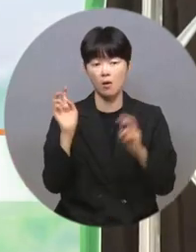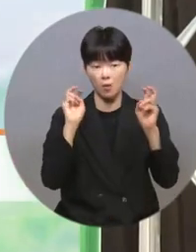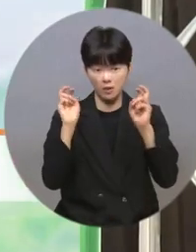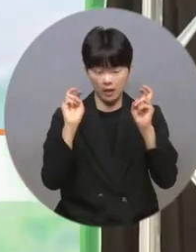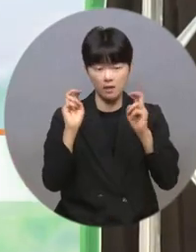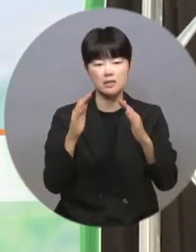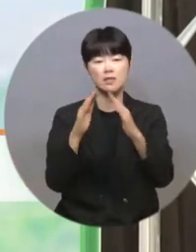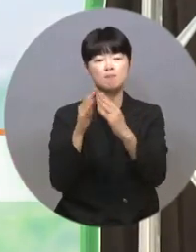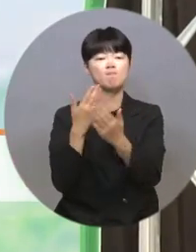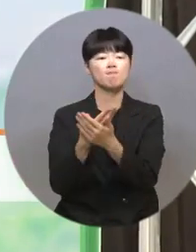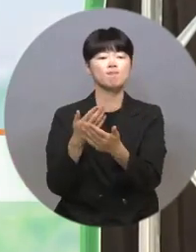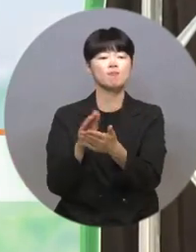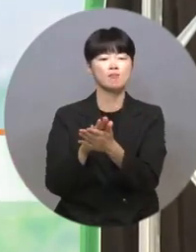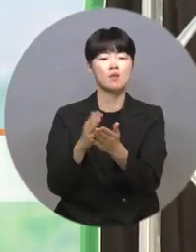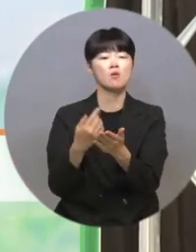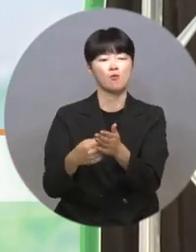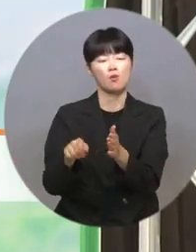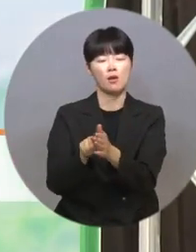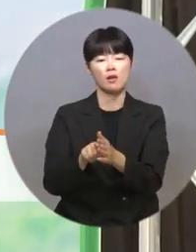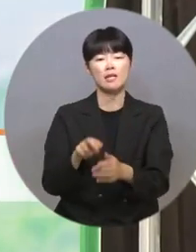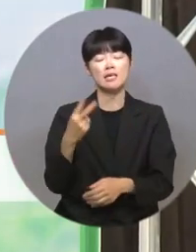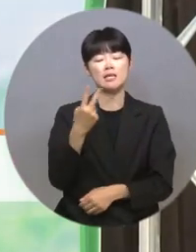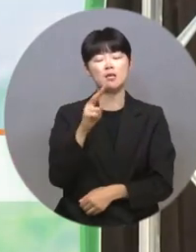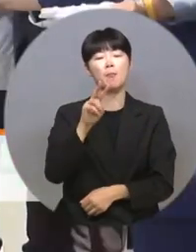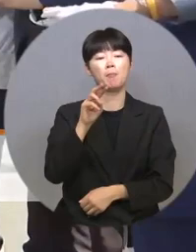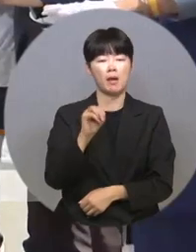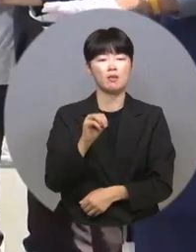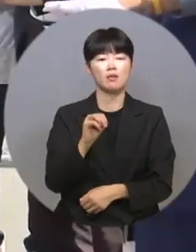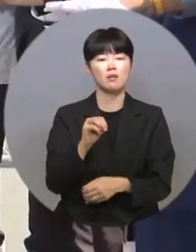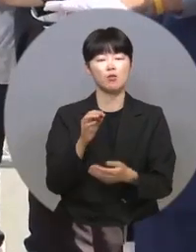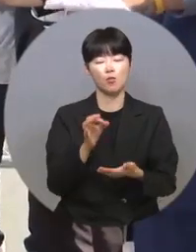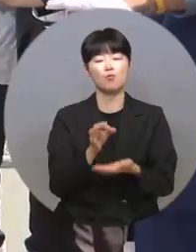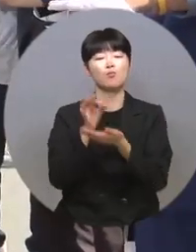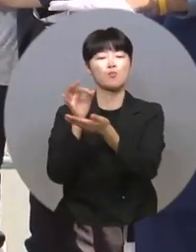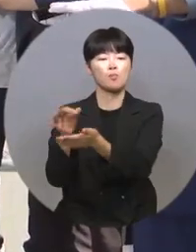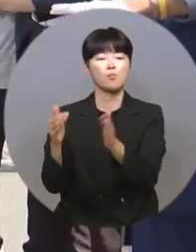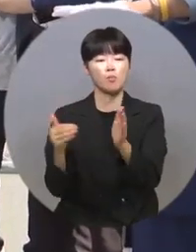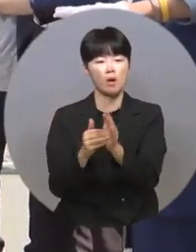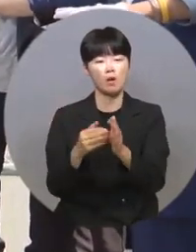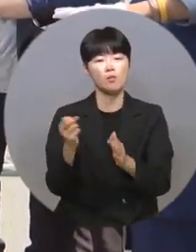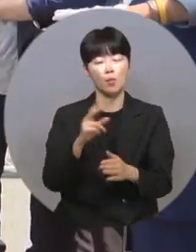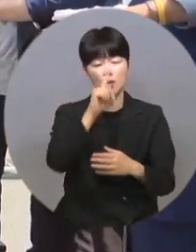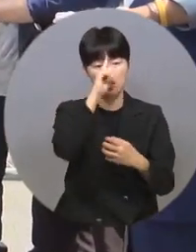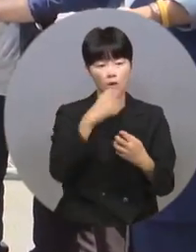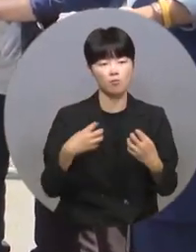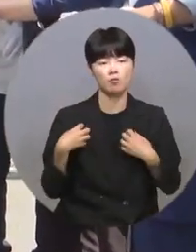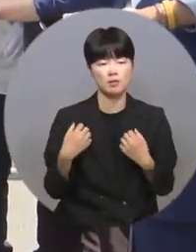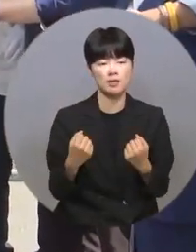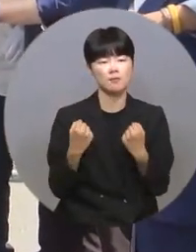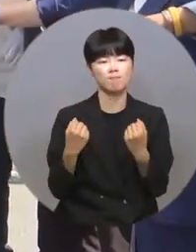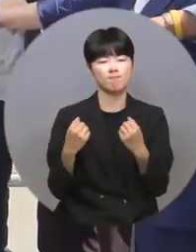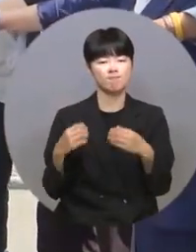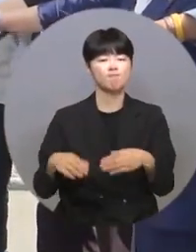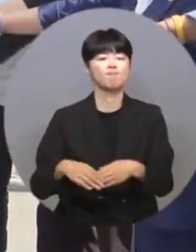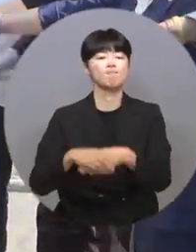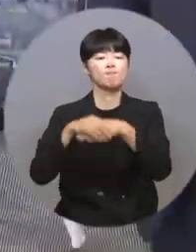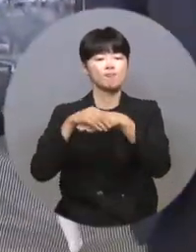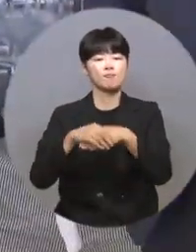위해 2천만 원을 선뜻 기탁하고 민관이 힘을 모아 안전한 새